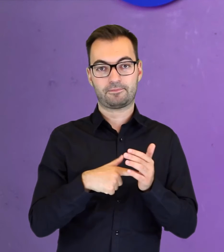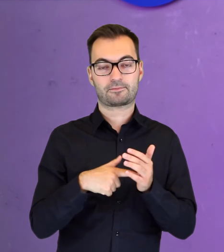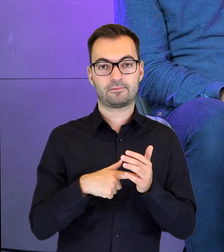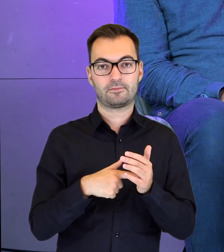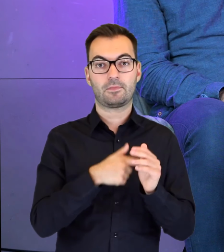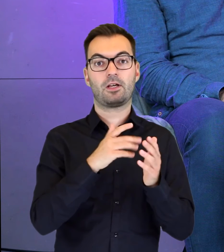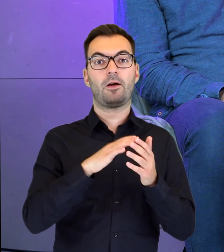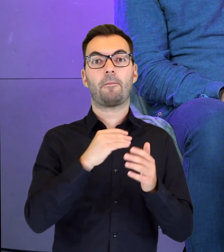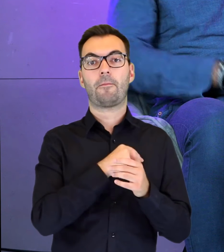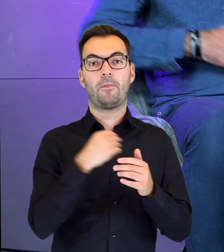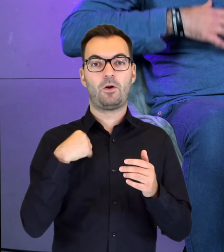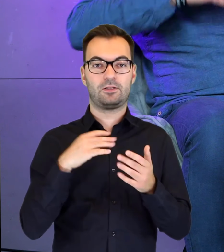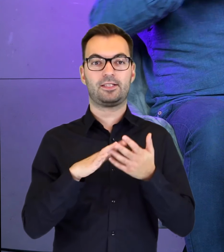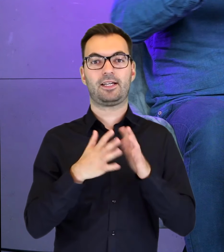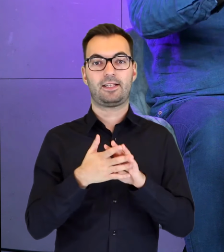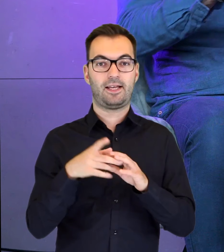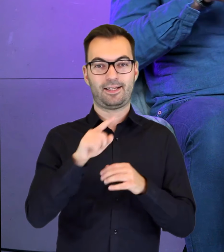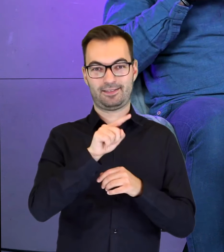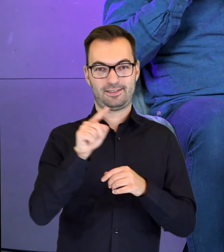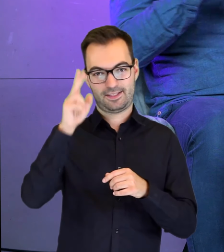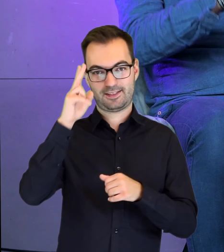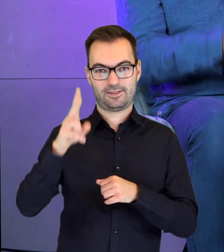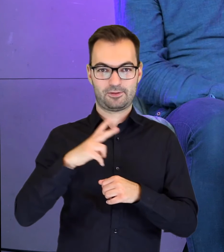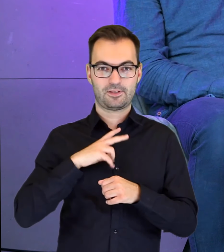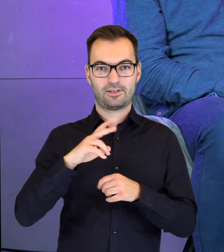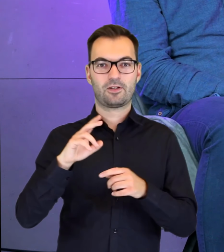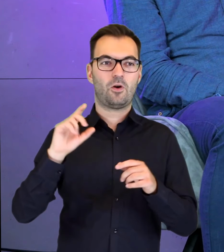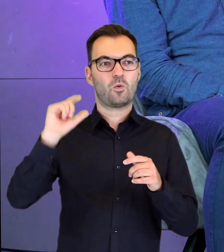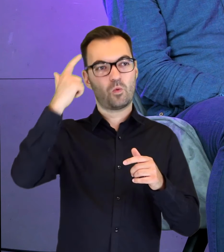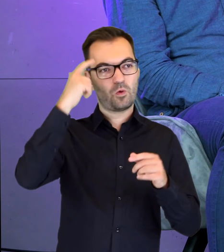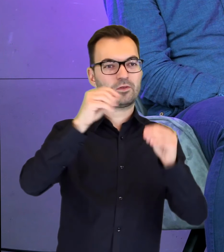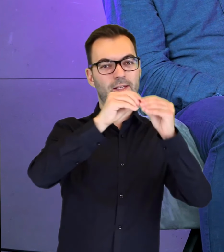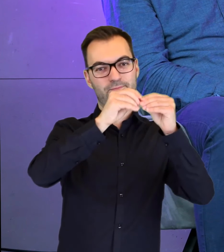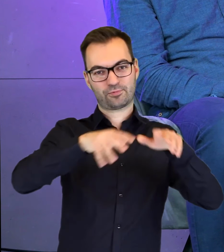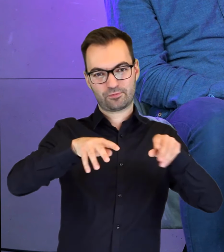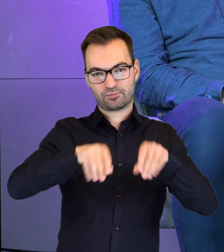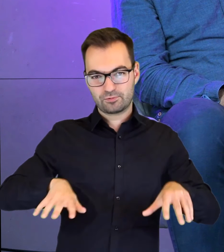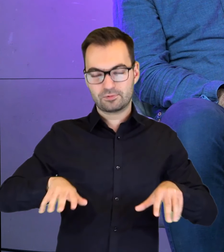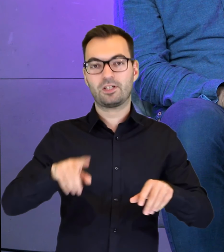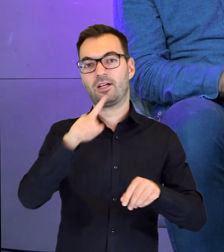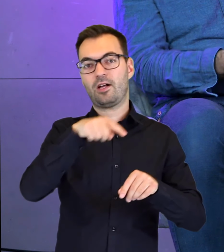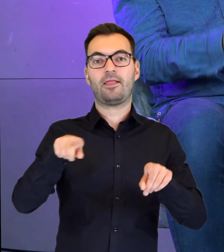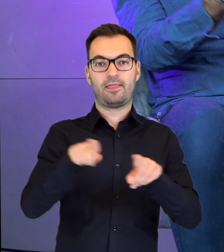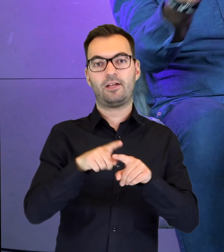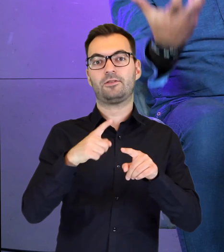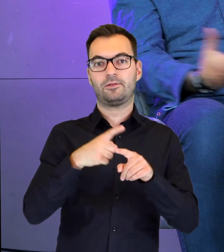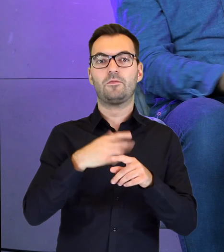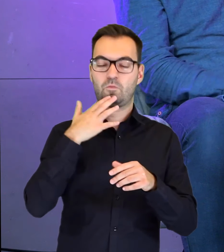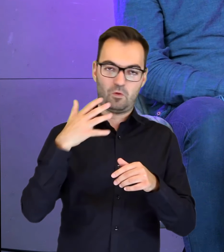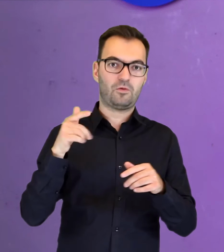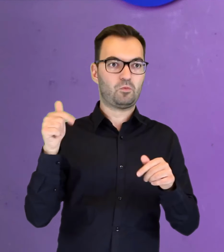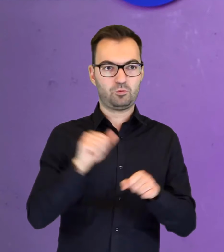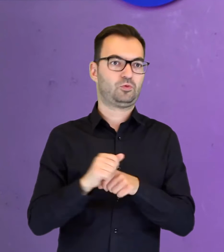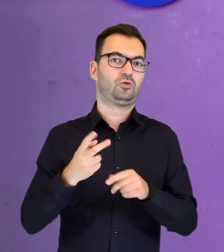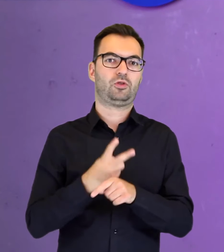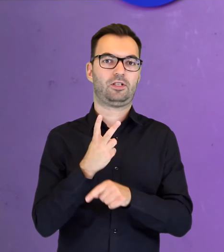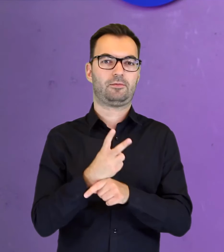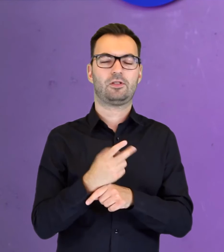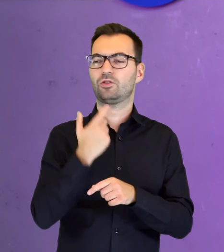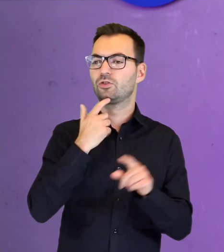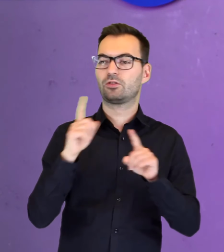dostępni rozwoju i to powoduje że na rynku polskich te instytucje jako matki córki czy